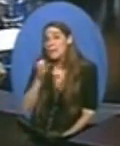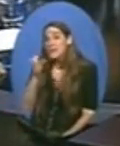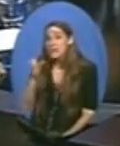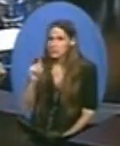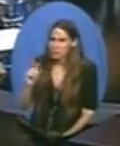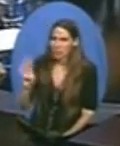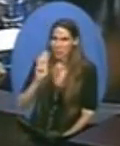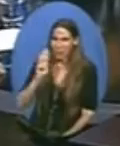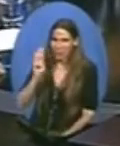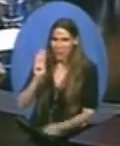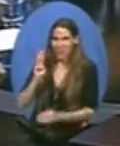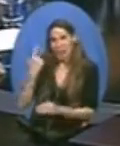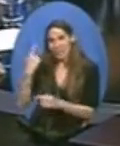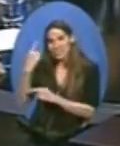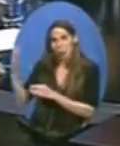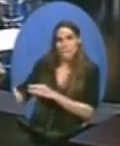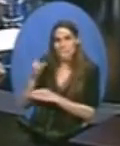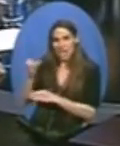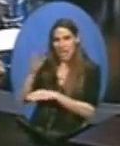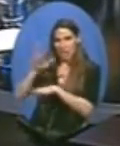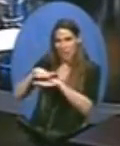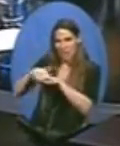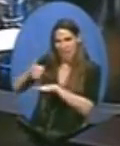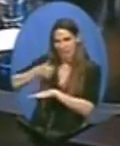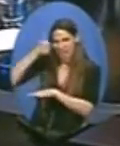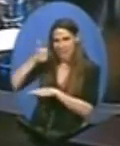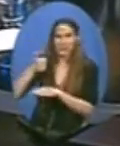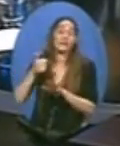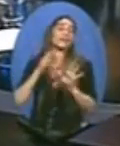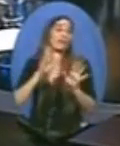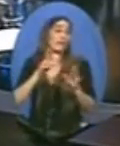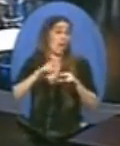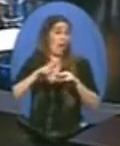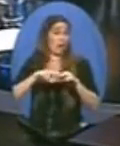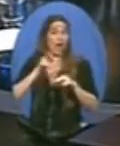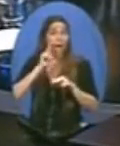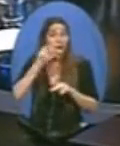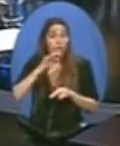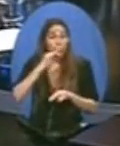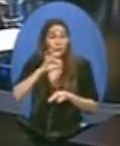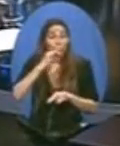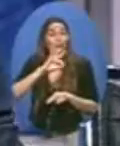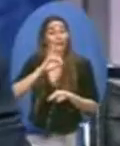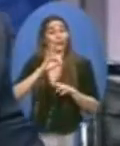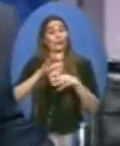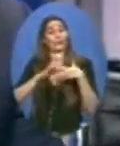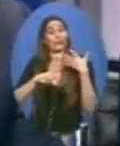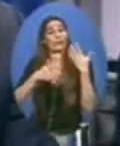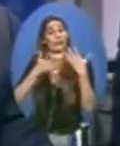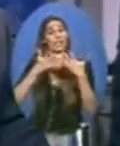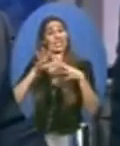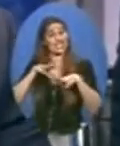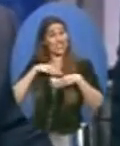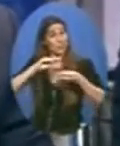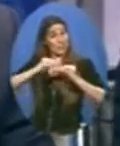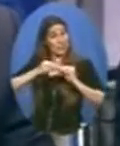ההחלטה, אבל מאז חלו שינויים, והרשות באמת התייעלה, והרשות הייתה נכונה ללכת לשורה של